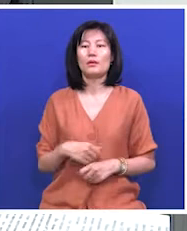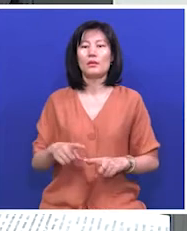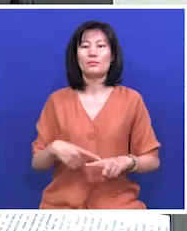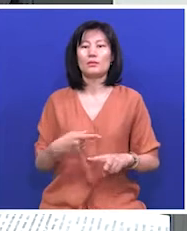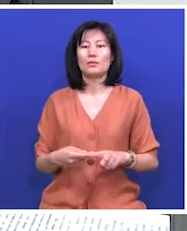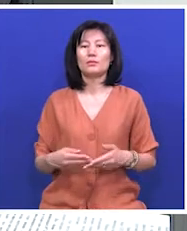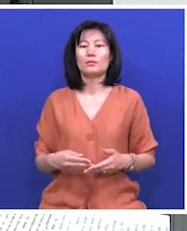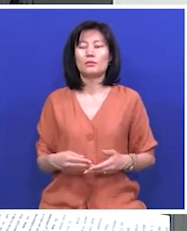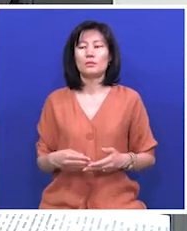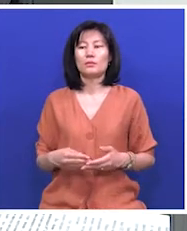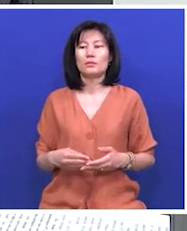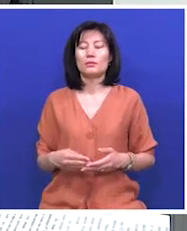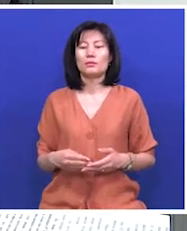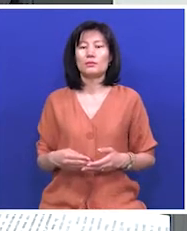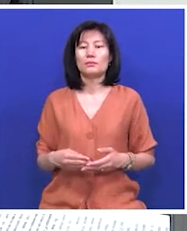Әкімдік бұл